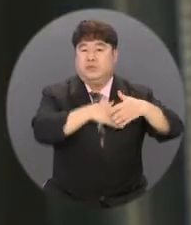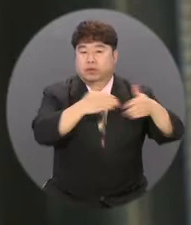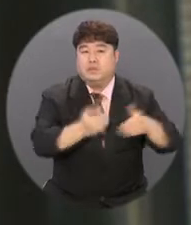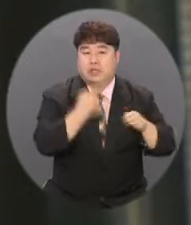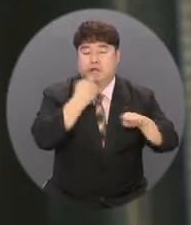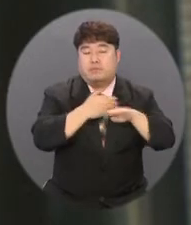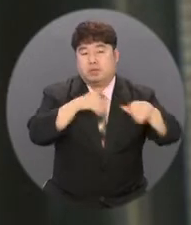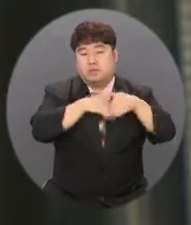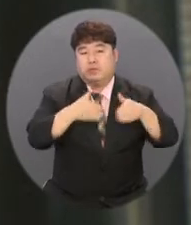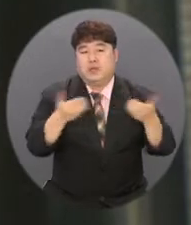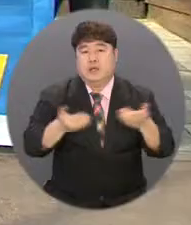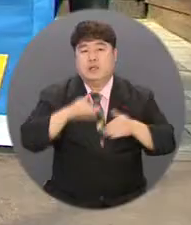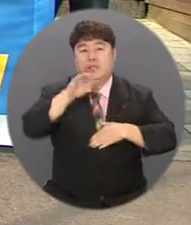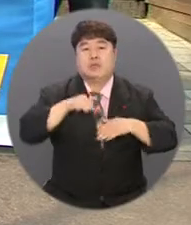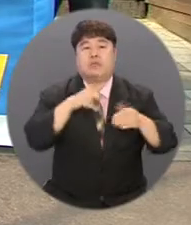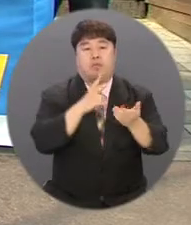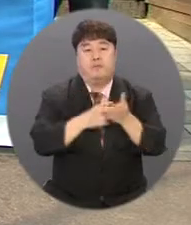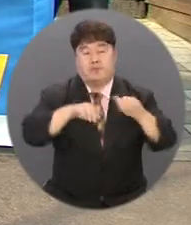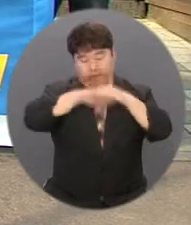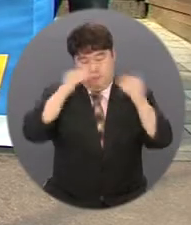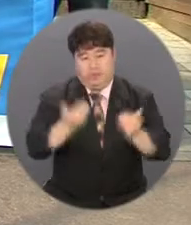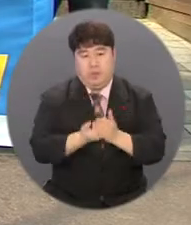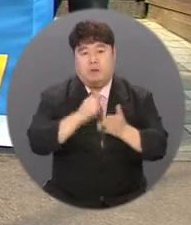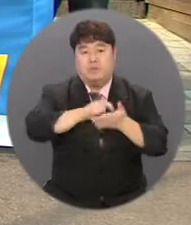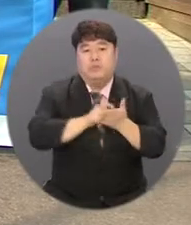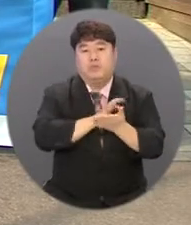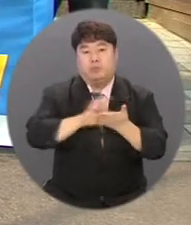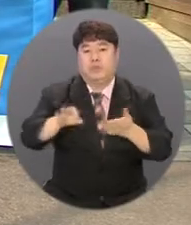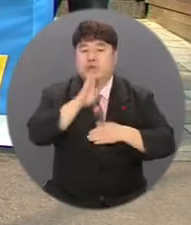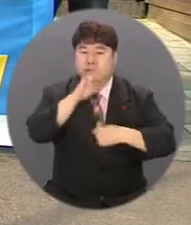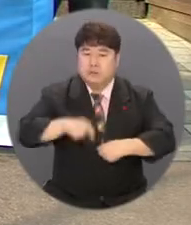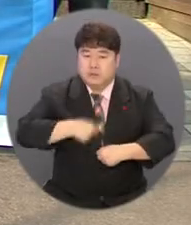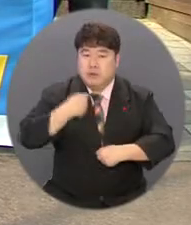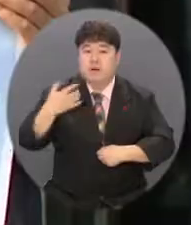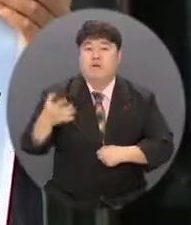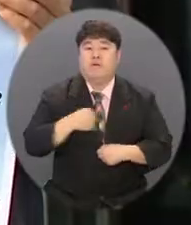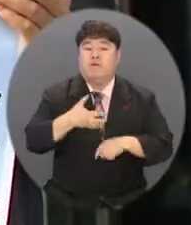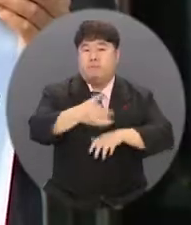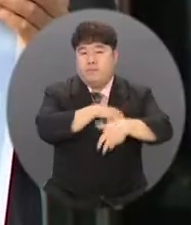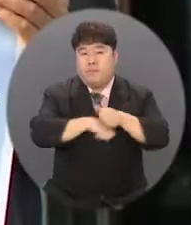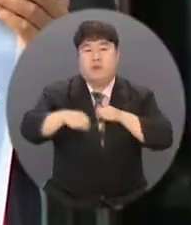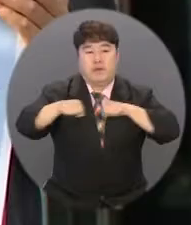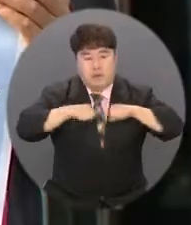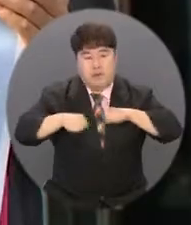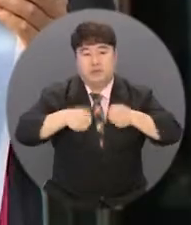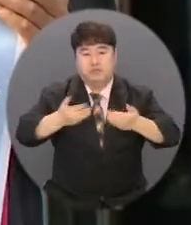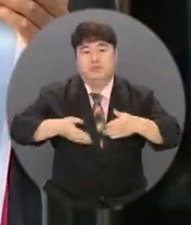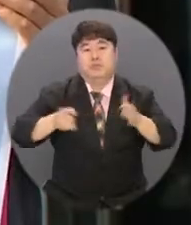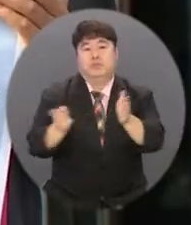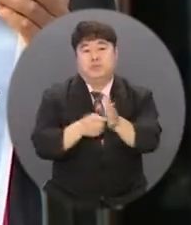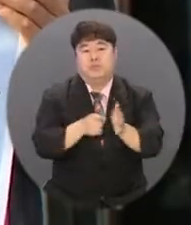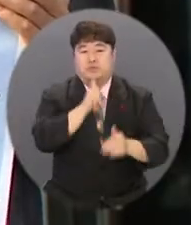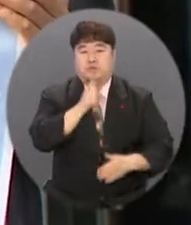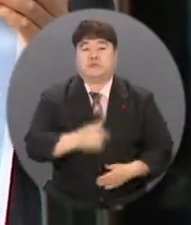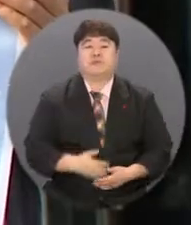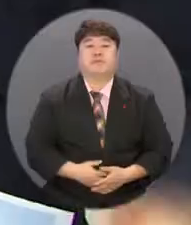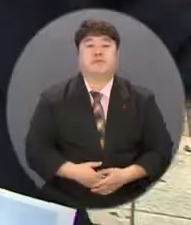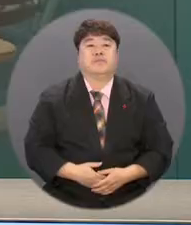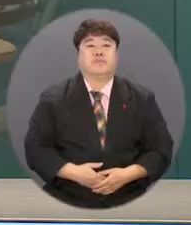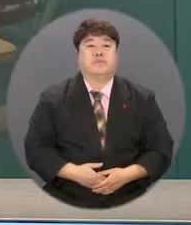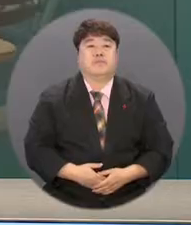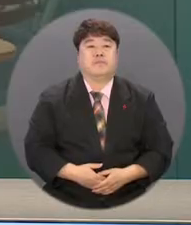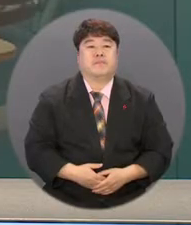민주당이 근로기준법 전면 적용에 진정성을 갖고 적극적으로 나서줄 것을 촉구했습니다.